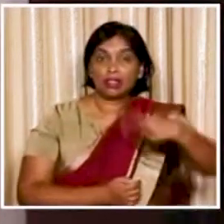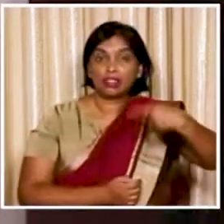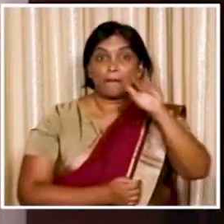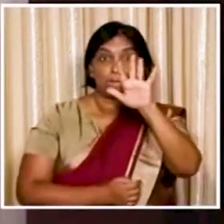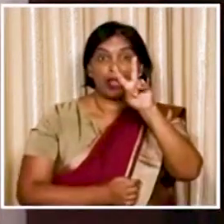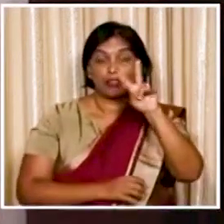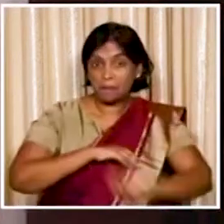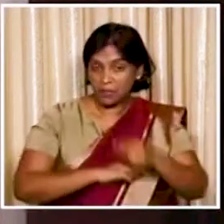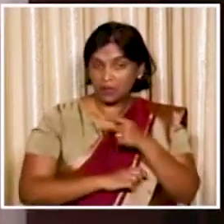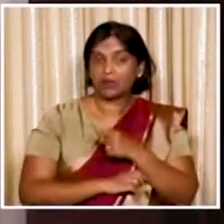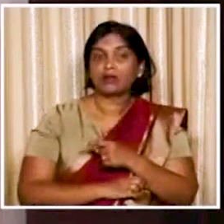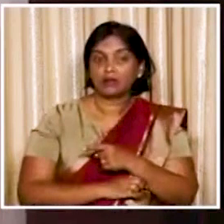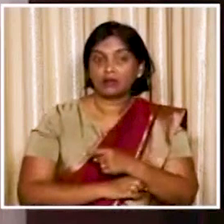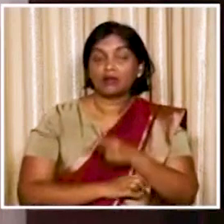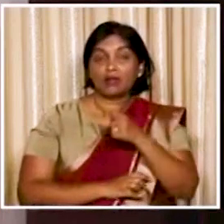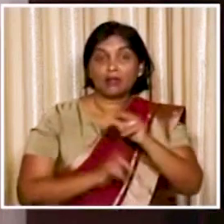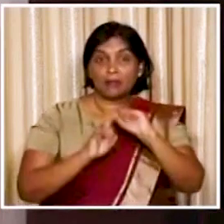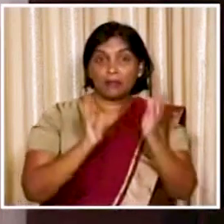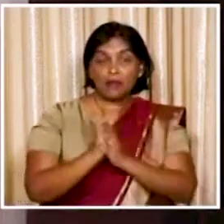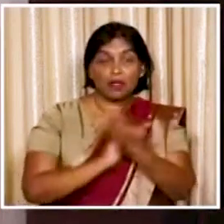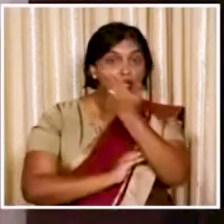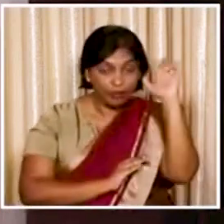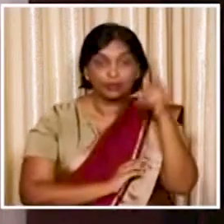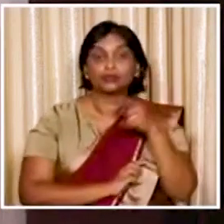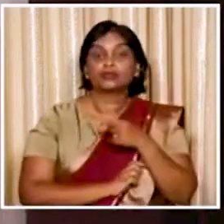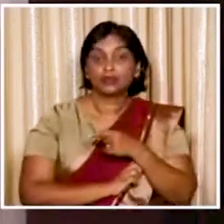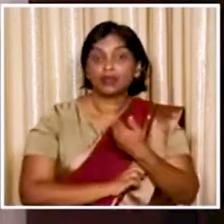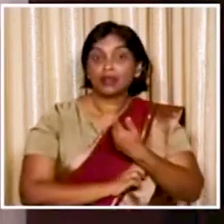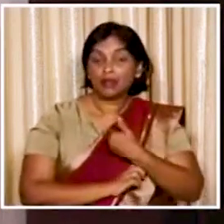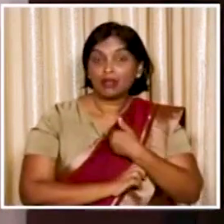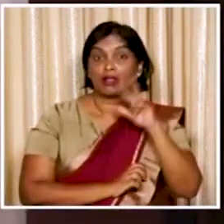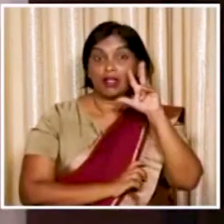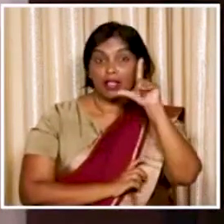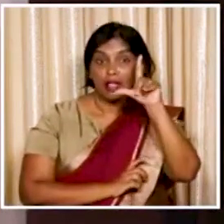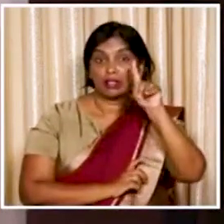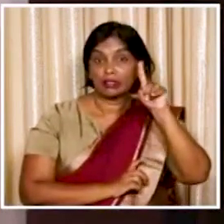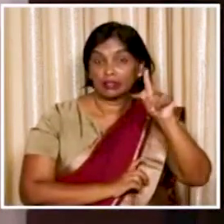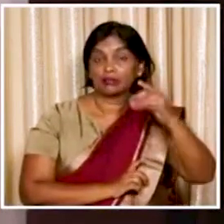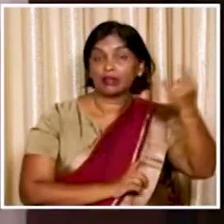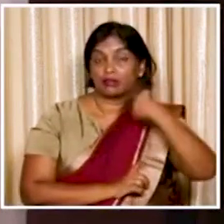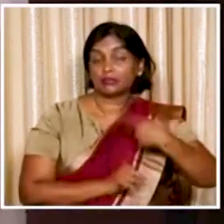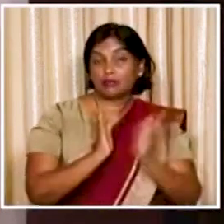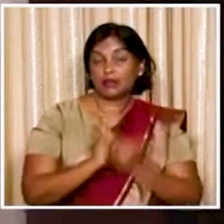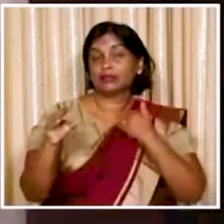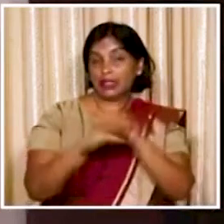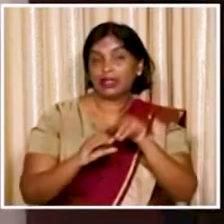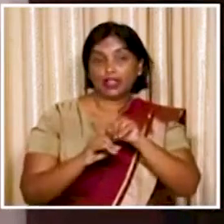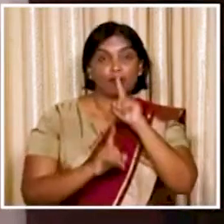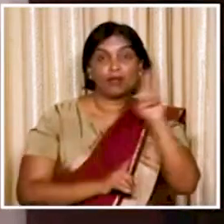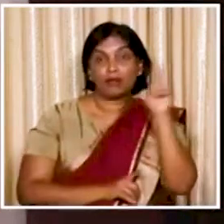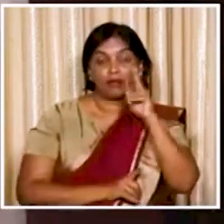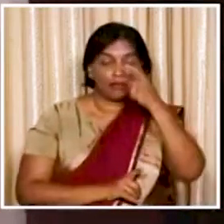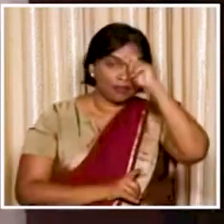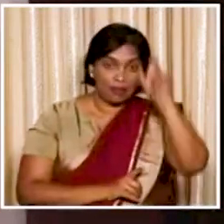52 කුමන්ත්‍රණයේදී මෙතුමාව අගමැතිකමෙන් අස් කරනකොට මට 71 වතාවක් අගමැතිකම බාරගන්නේ කියනකොට රනිල්